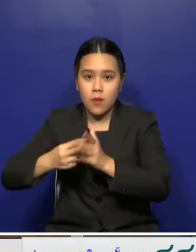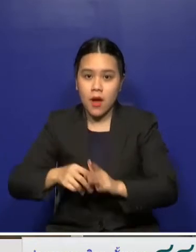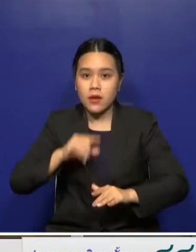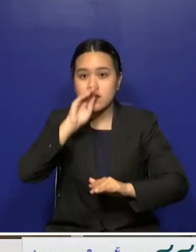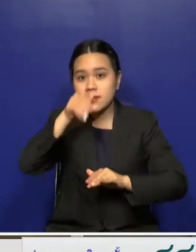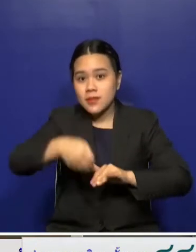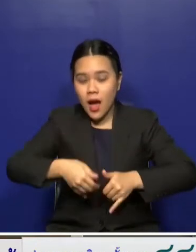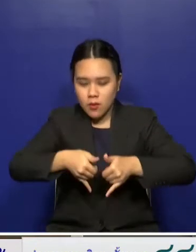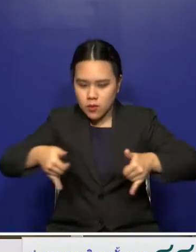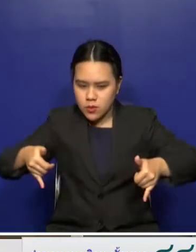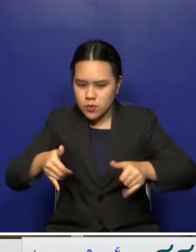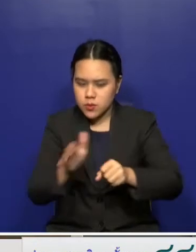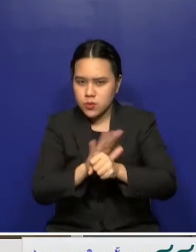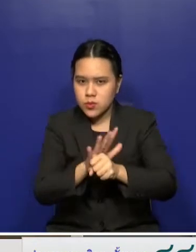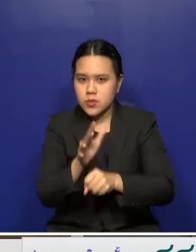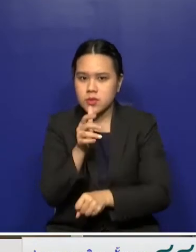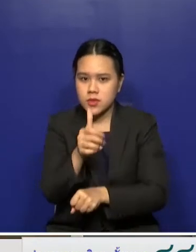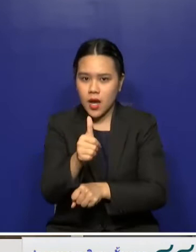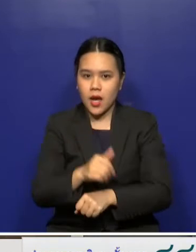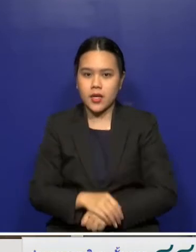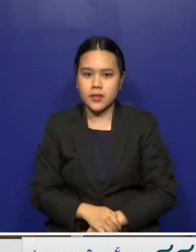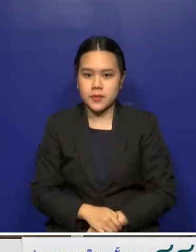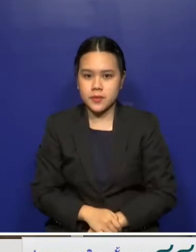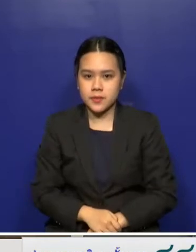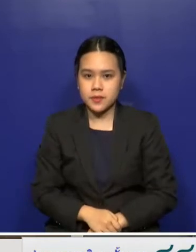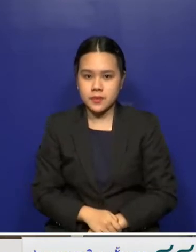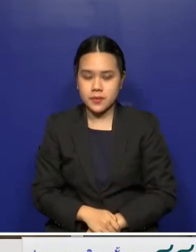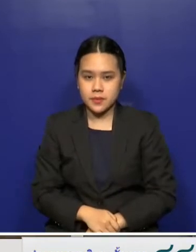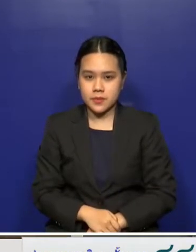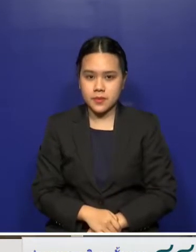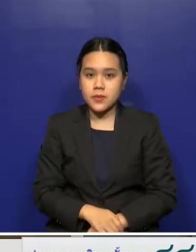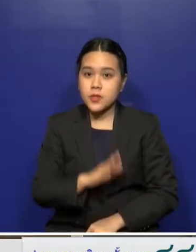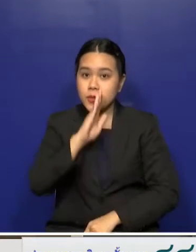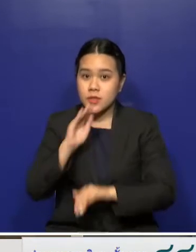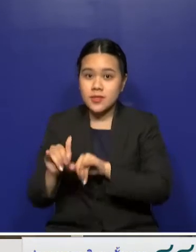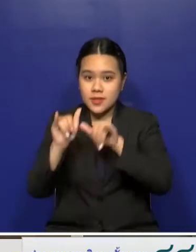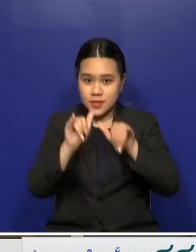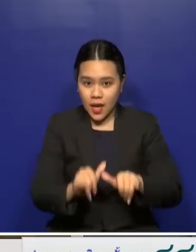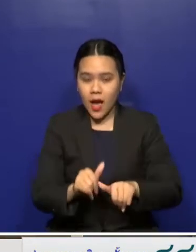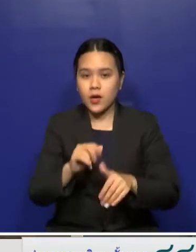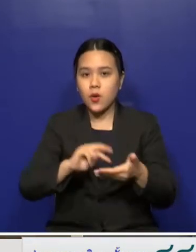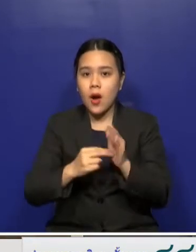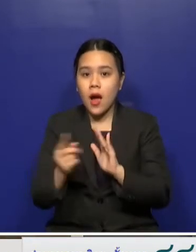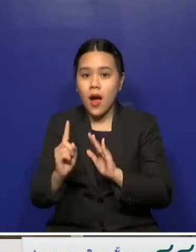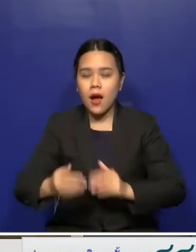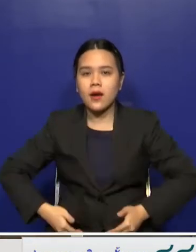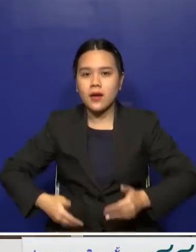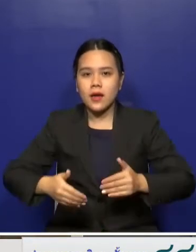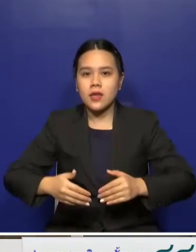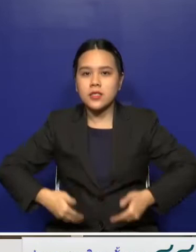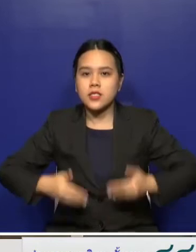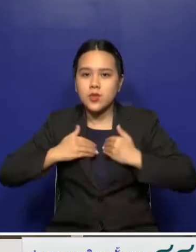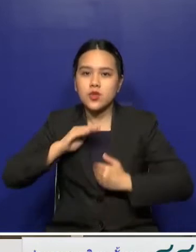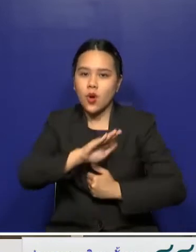กินไปของพื้นที่หนึ่งเนี่ยย้ายไปอีกพื้นที่หนึ่งได้เพื่อที่ช้างก็จะได้ดำเนินชีวิตต่อไปได้แล้วก็ไม่ได้มีผลกระท